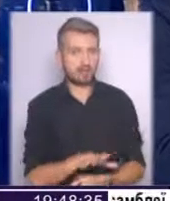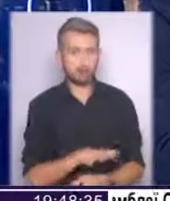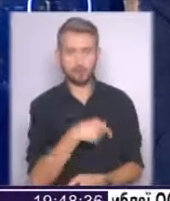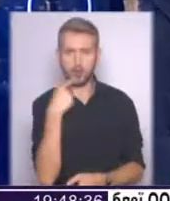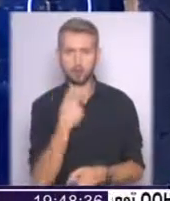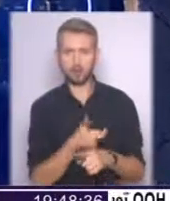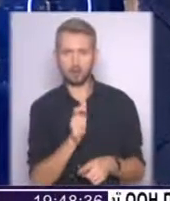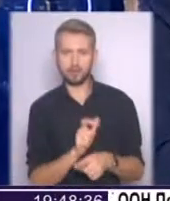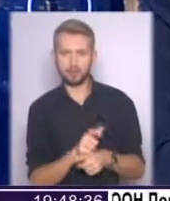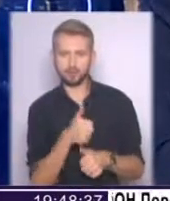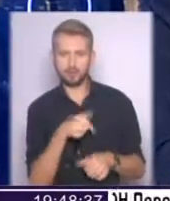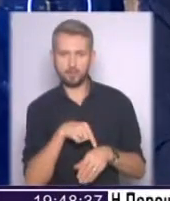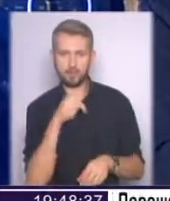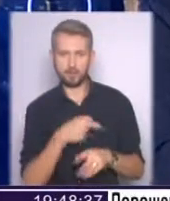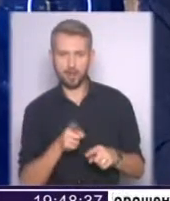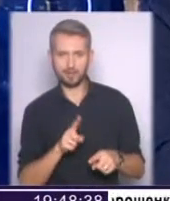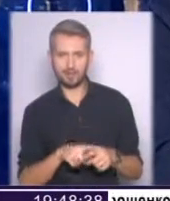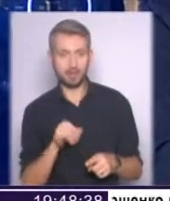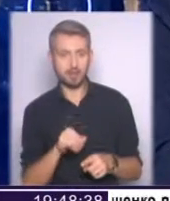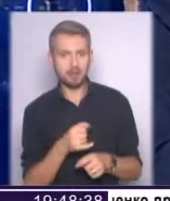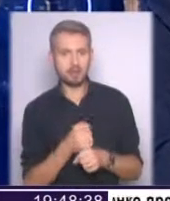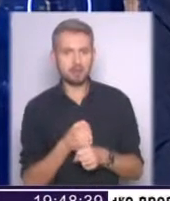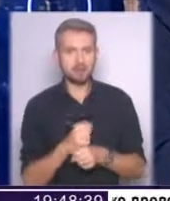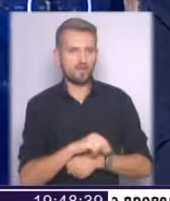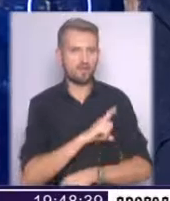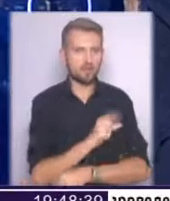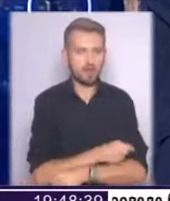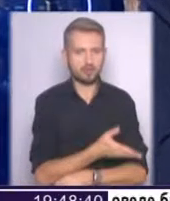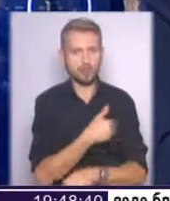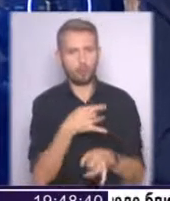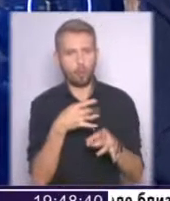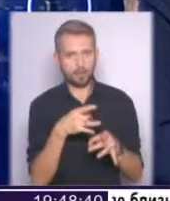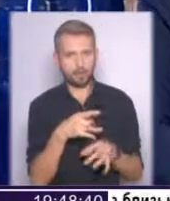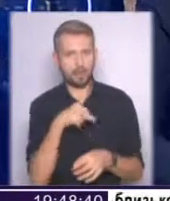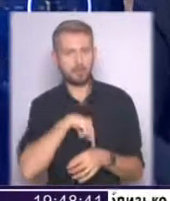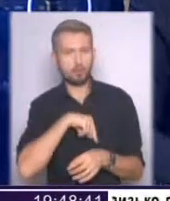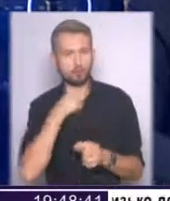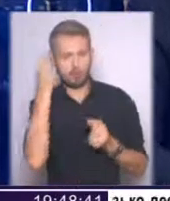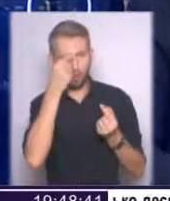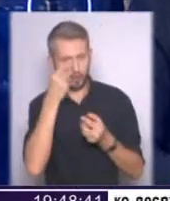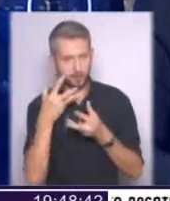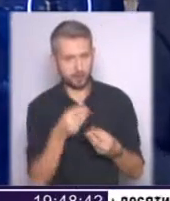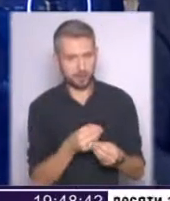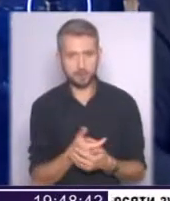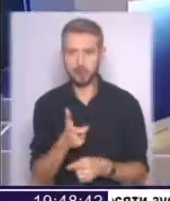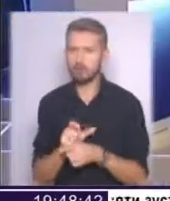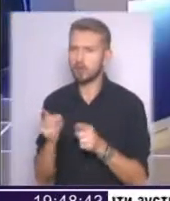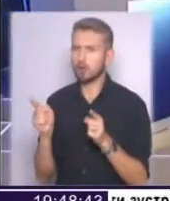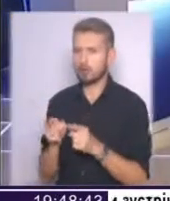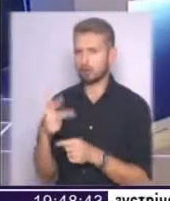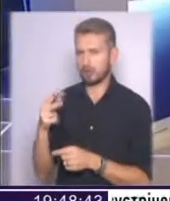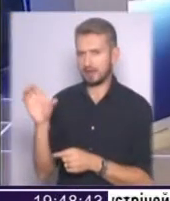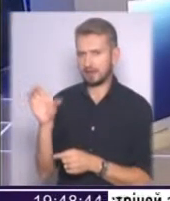дуже тонко відчуває цей нерв і виснажує нас оцими обстрілами. І б'є психологічно. А над цим потрібно нам працювати. Дуже коротко, буквально